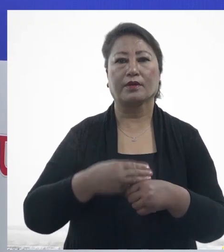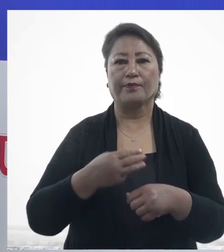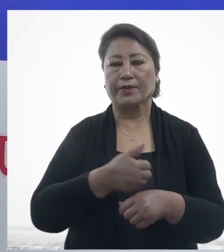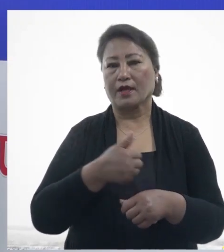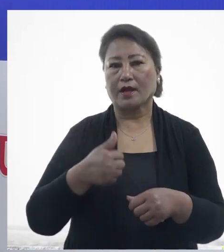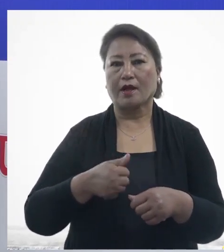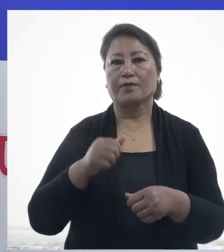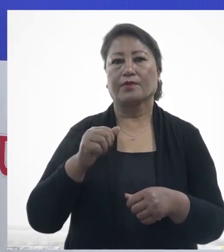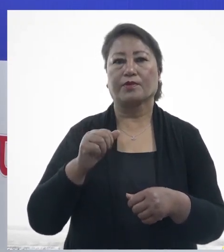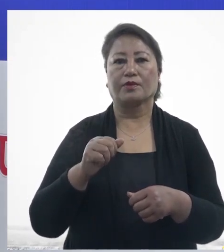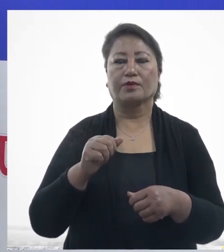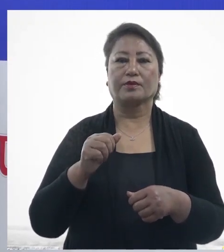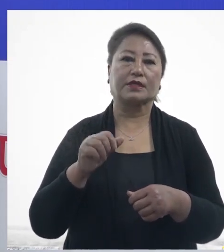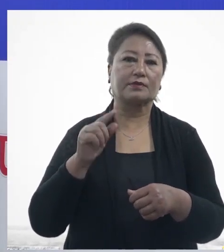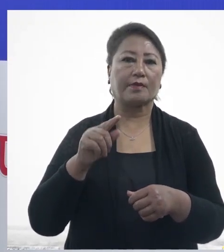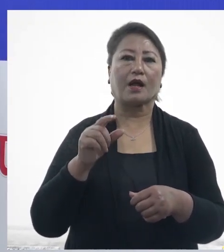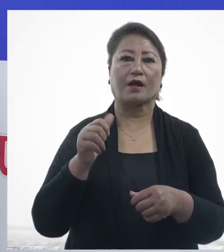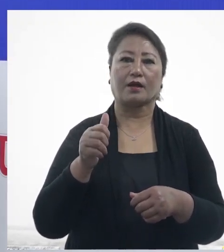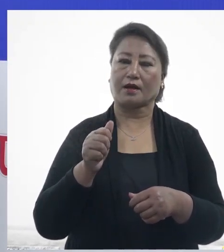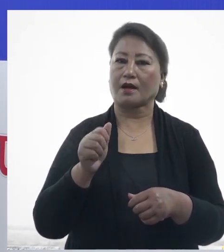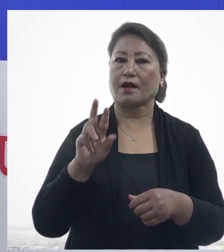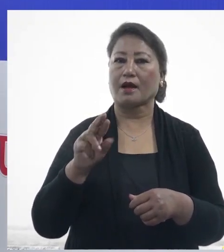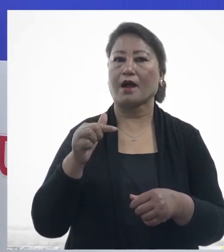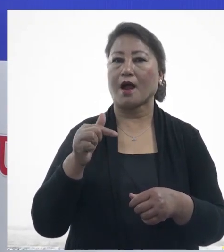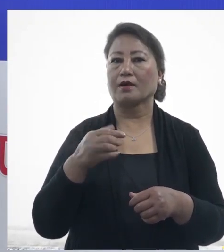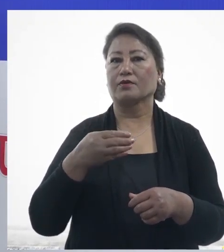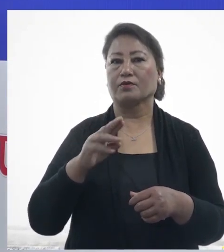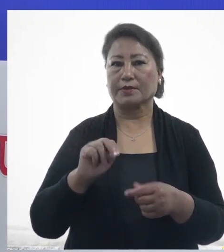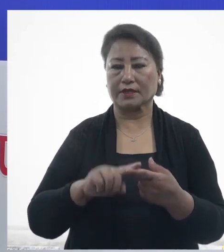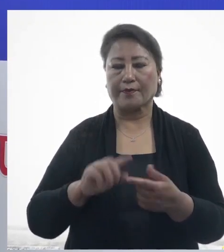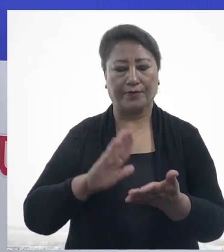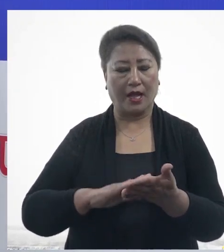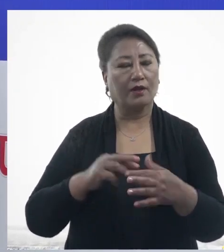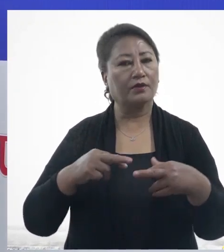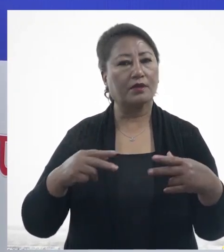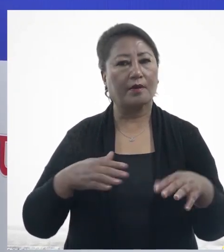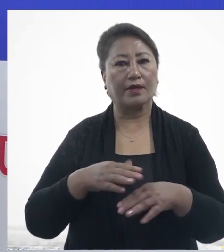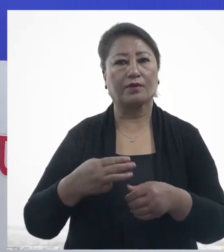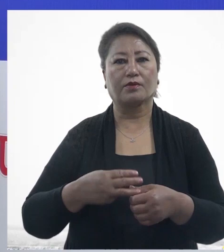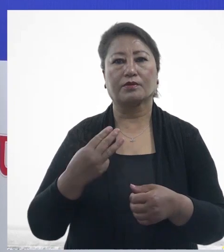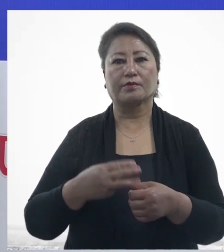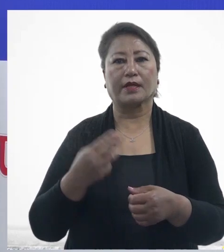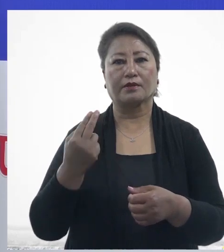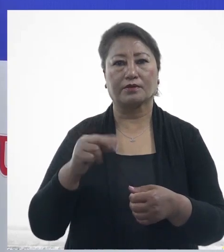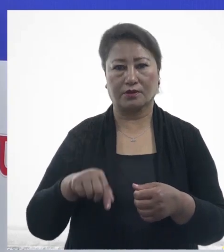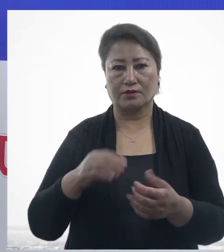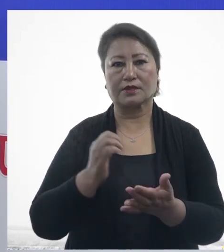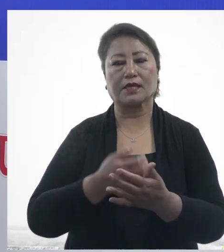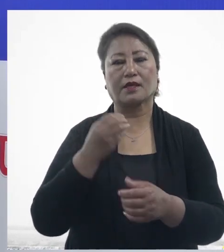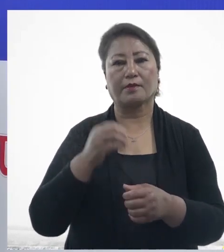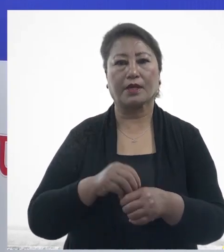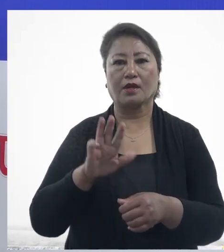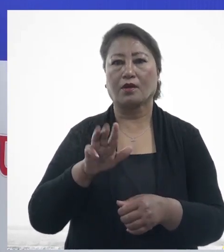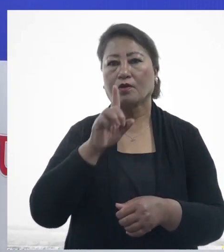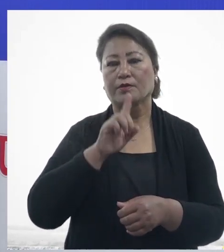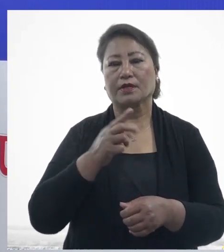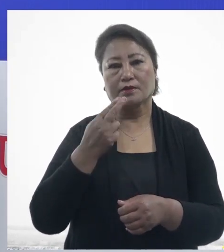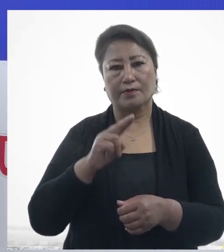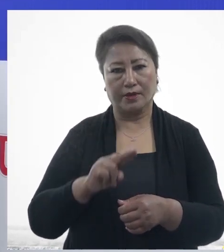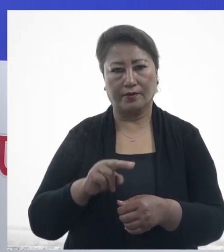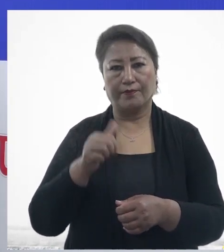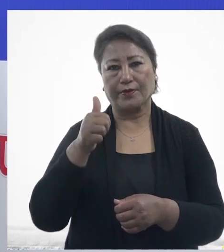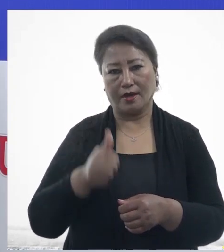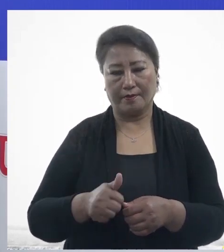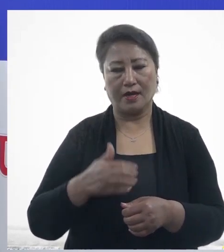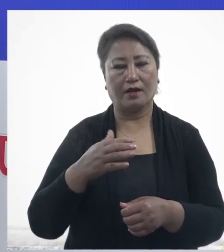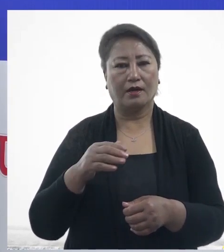आर्टिस्ट नै हुनुपर्छ भन्ने हो। अब बिआईको सवालमा अहिले हामीले चाहिँ प्रायः हस्तकलाको सामानहरू मात्र उत्पादन गर्ने भएको हुनाले गर्दा अब हामी पनि अहिले 9 भयो स्थापना भएको, अब हाम्रो